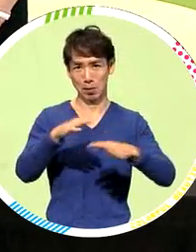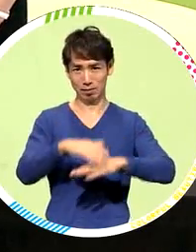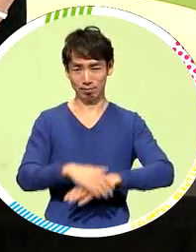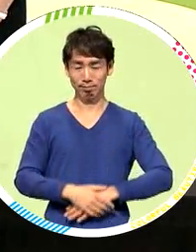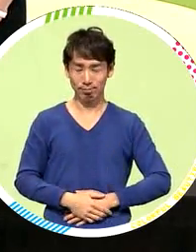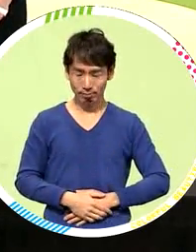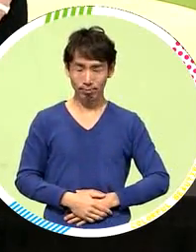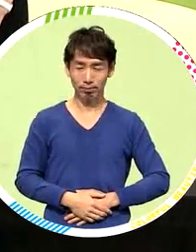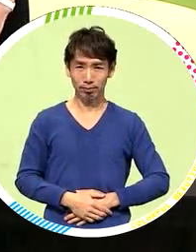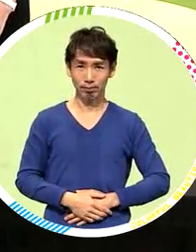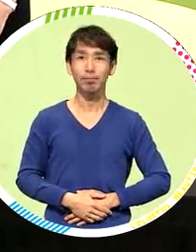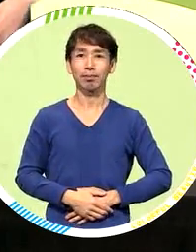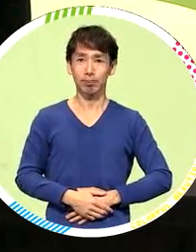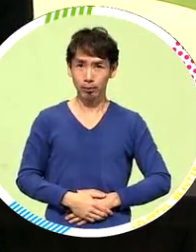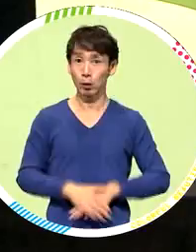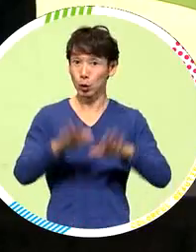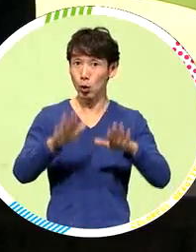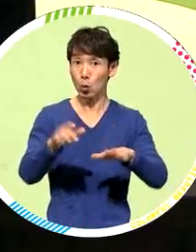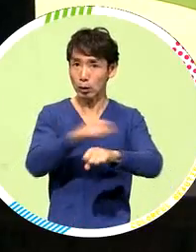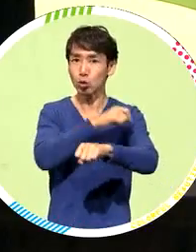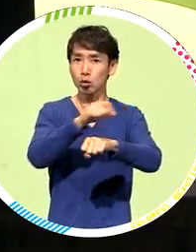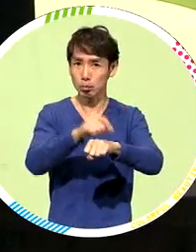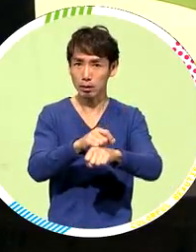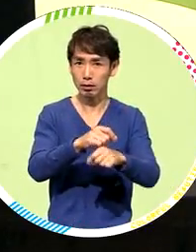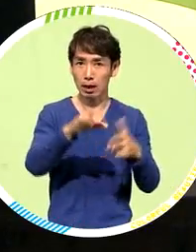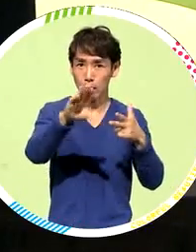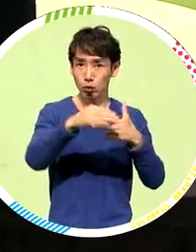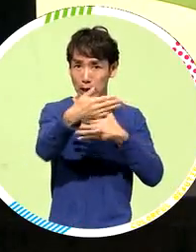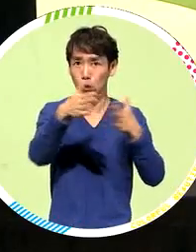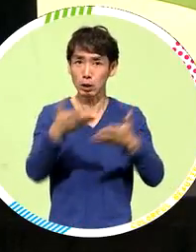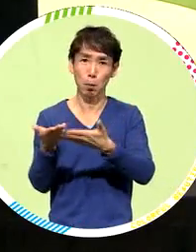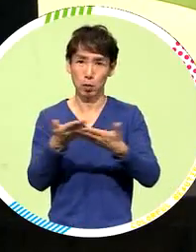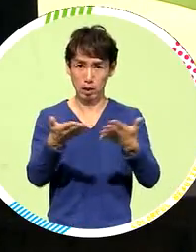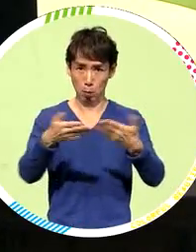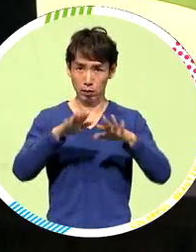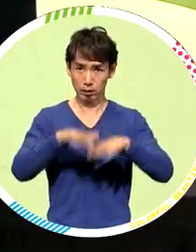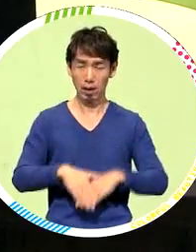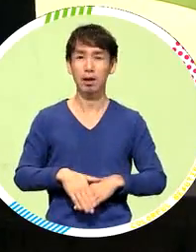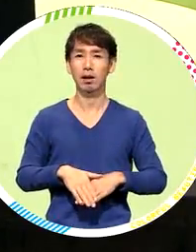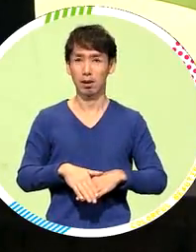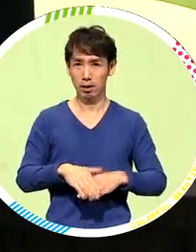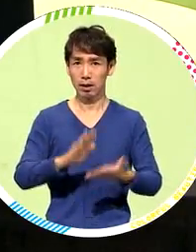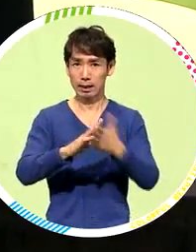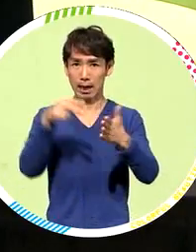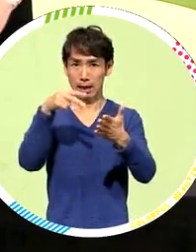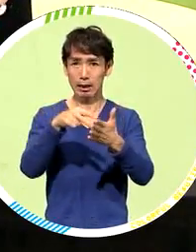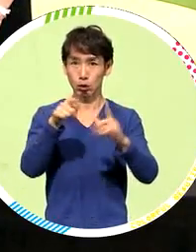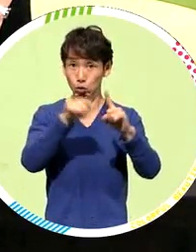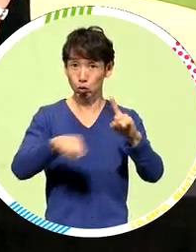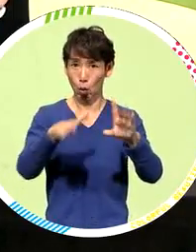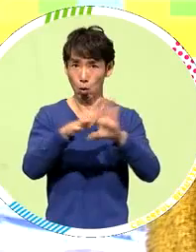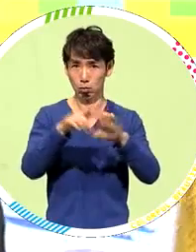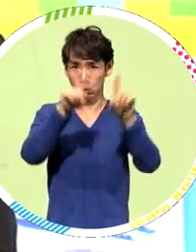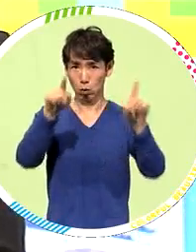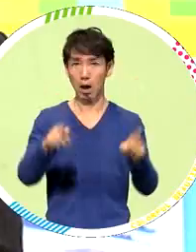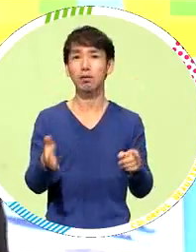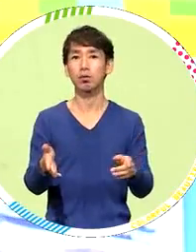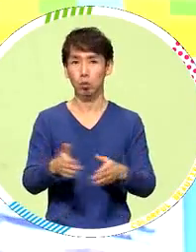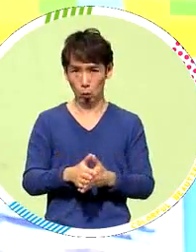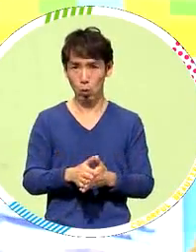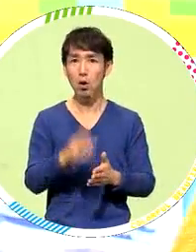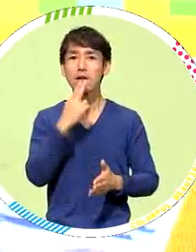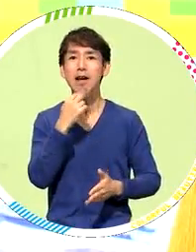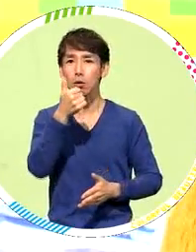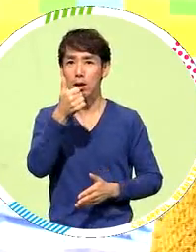ということで今回は特別にスタジオに持ってきていただきました県立公文書間の斉藤竜也さんですよろしくお願い